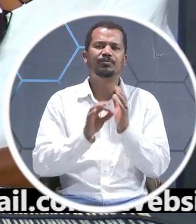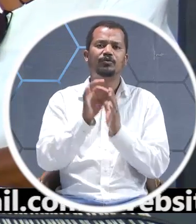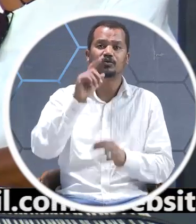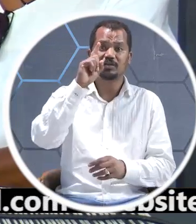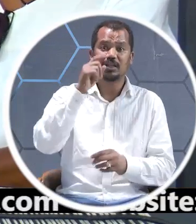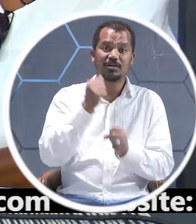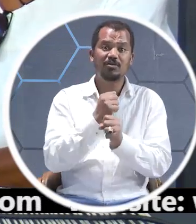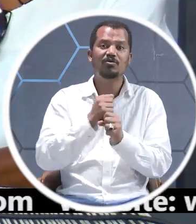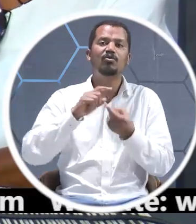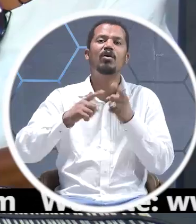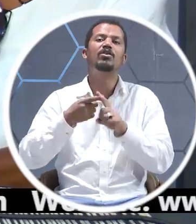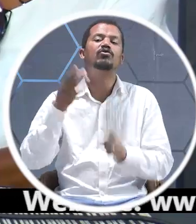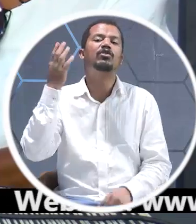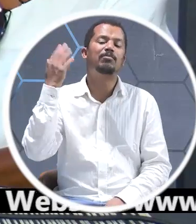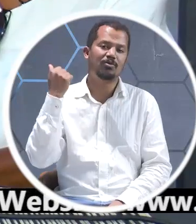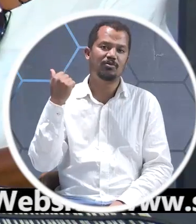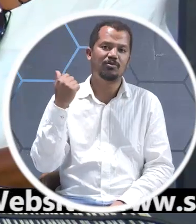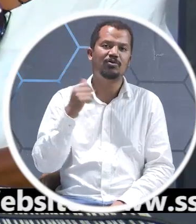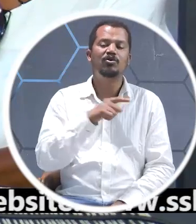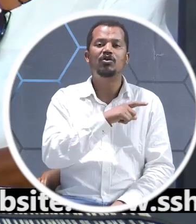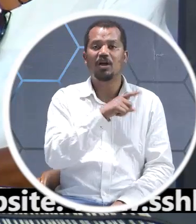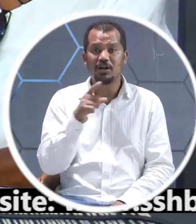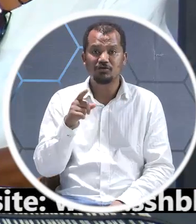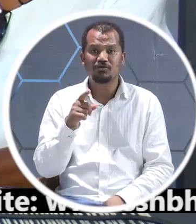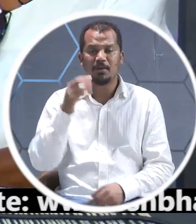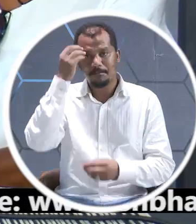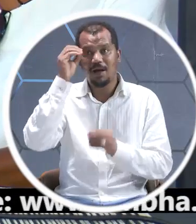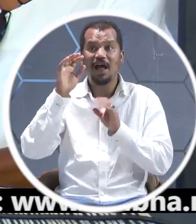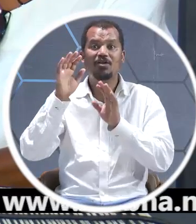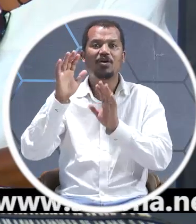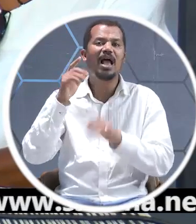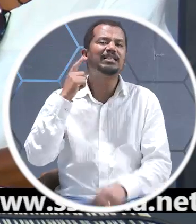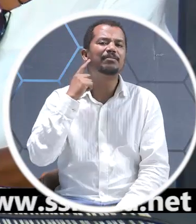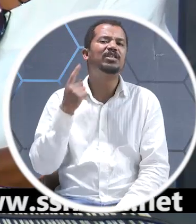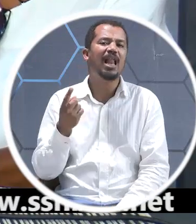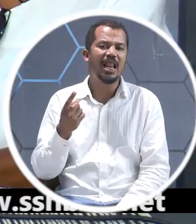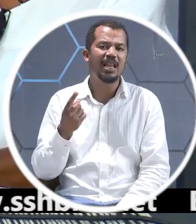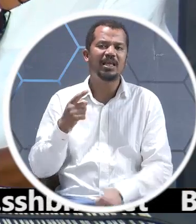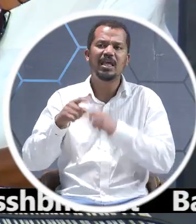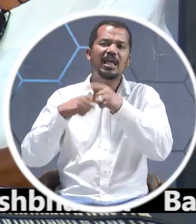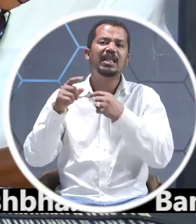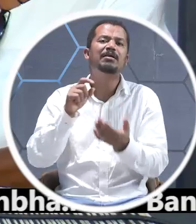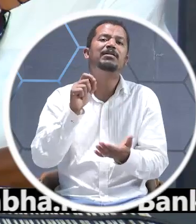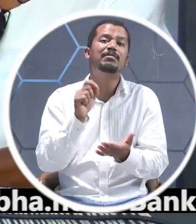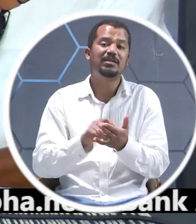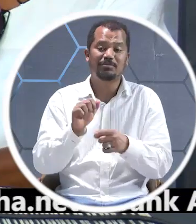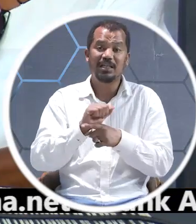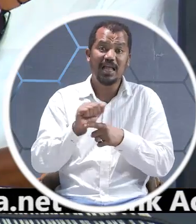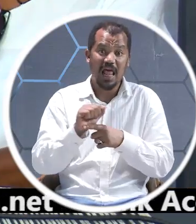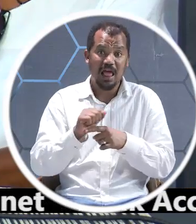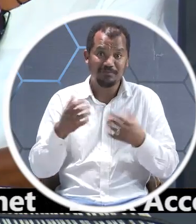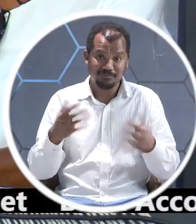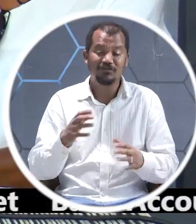ቁጥር አንድ የሚሰሩ ሰዎች ጓደኞች ነበሩ እና እነሱ ማስተዋቂያ እንደዚህ ሰምተናልና ሄደ ብትመዘገብ